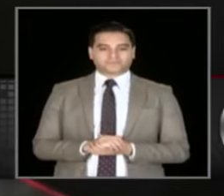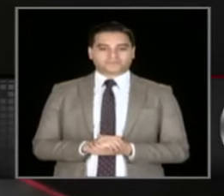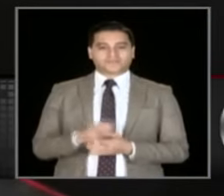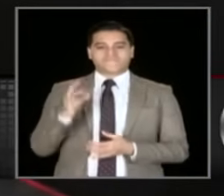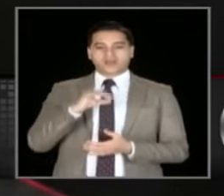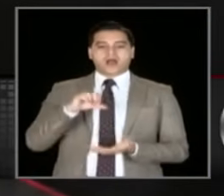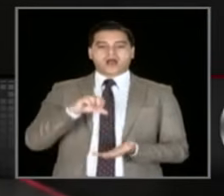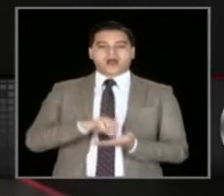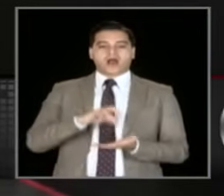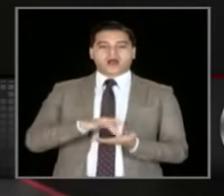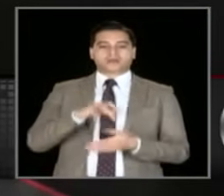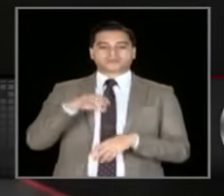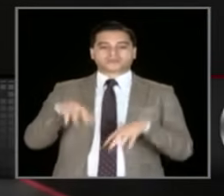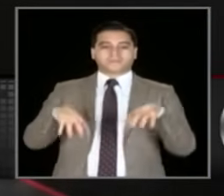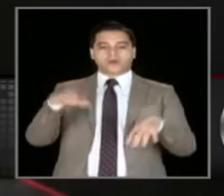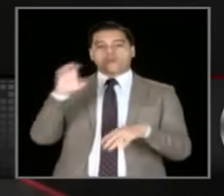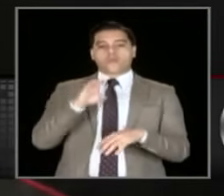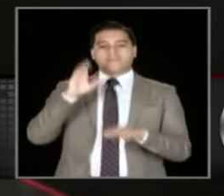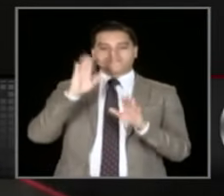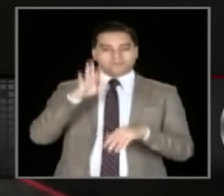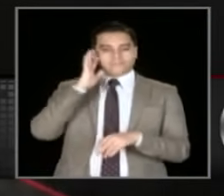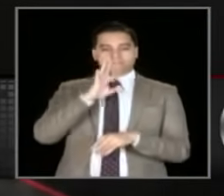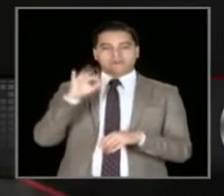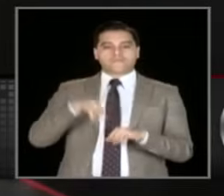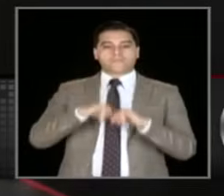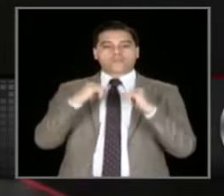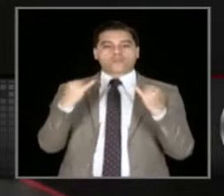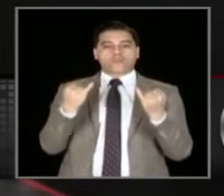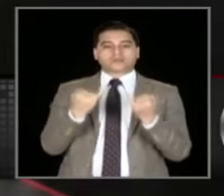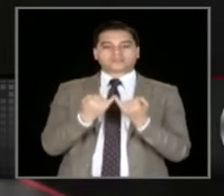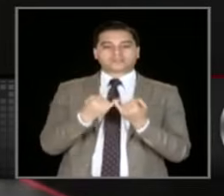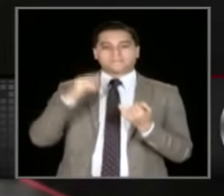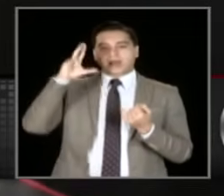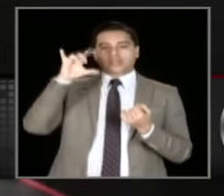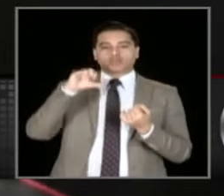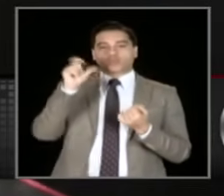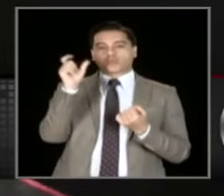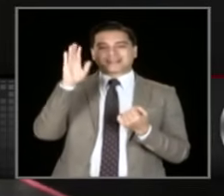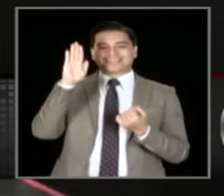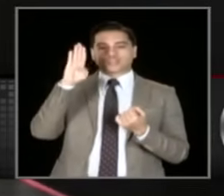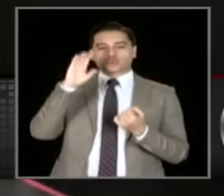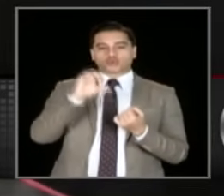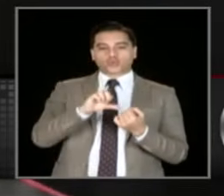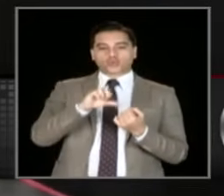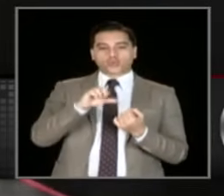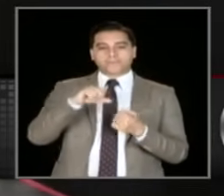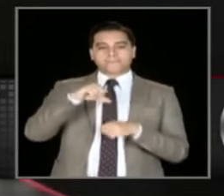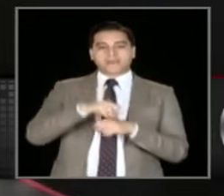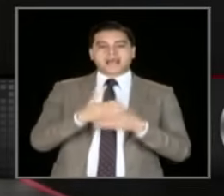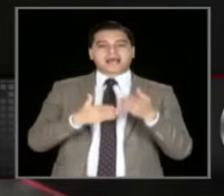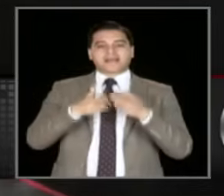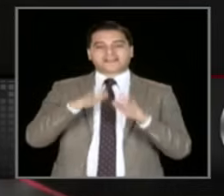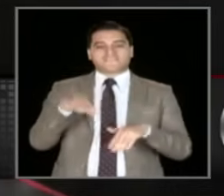في أي عاصمة أوروبية يقع المقر الرئيسي لمنظمة اليونسكو؟